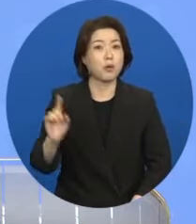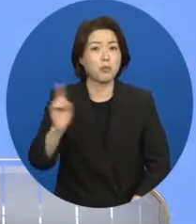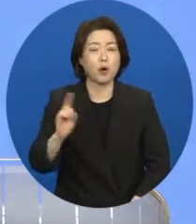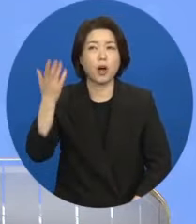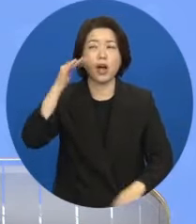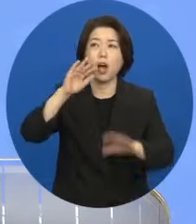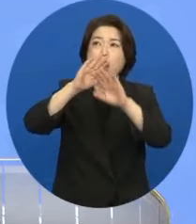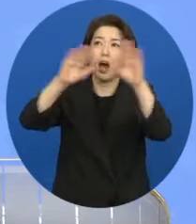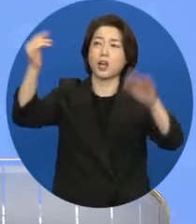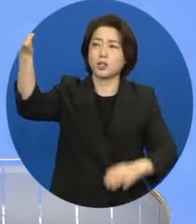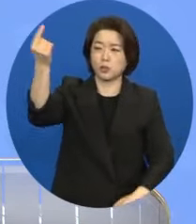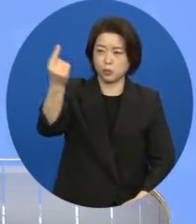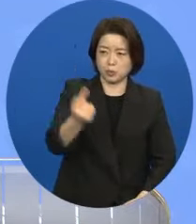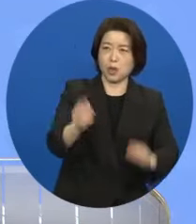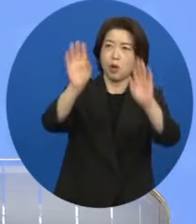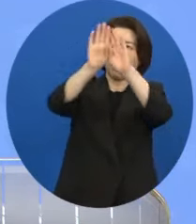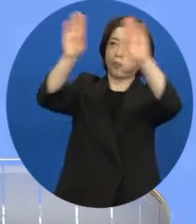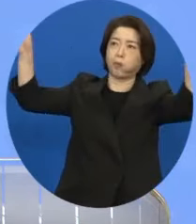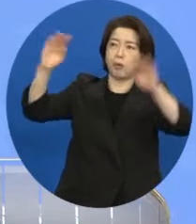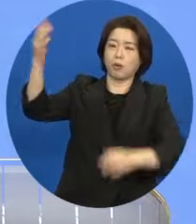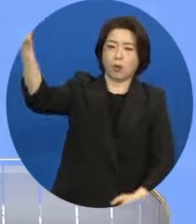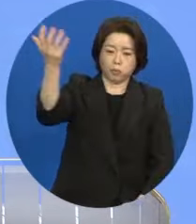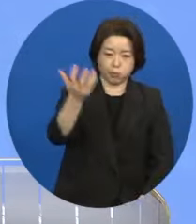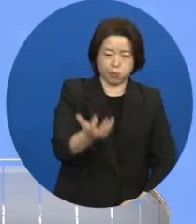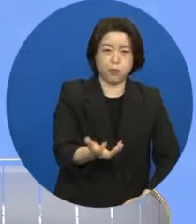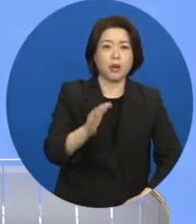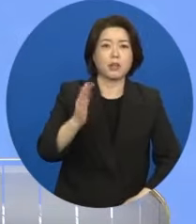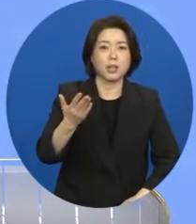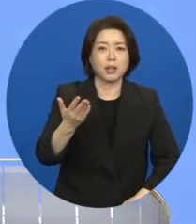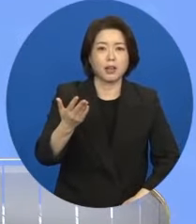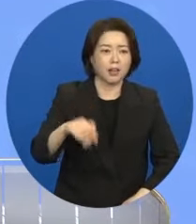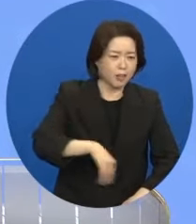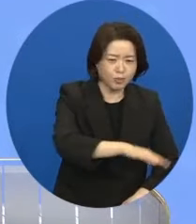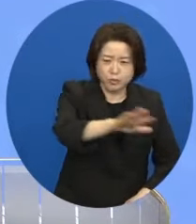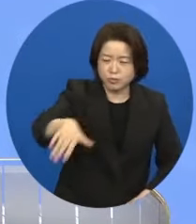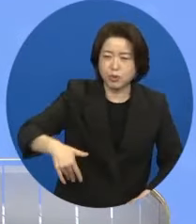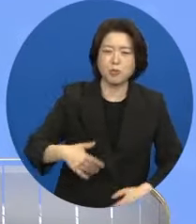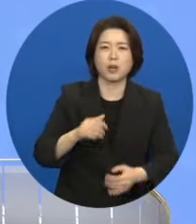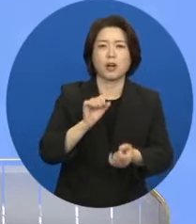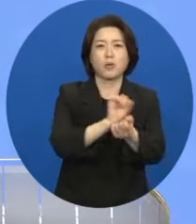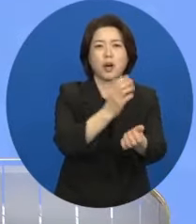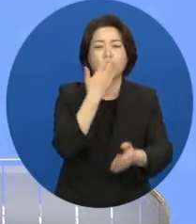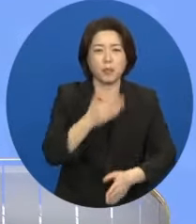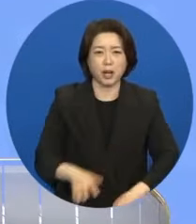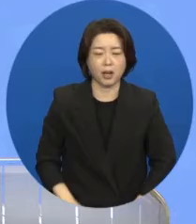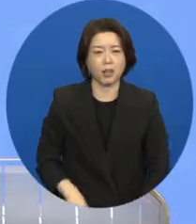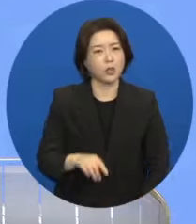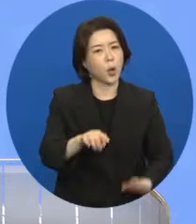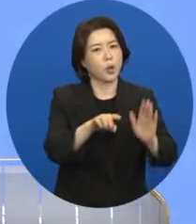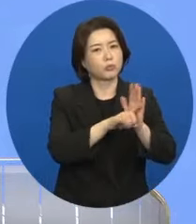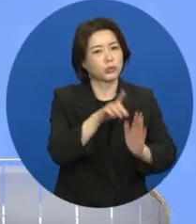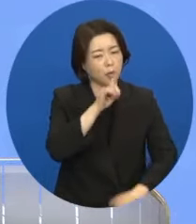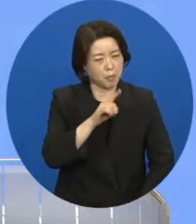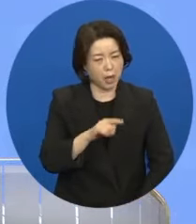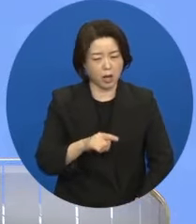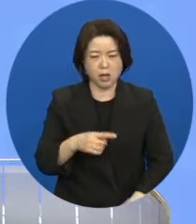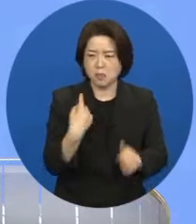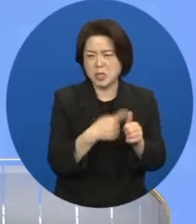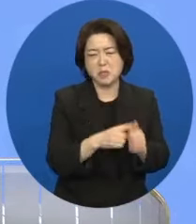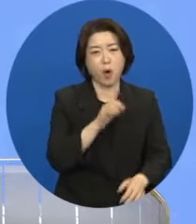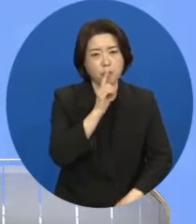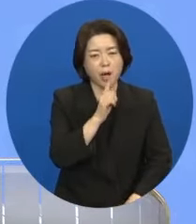하나님 임재의 문이 활짝 열리는 거예요 여러분 부정적인 말 비판적인 말 이것도 전성이